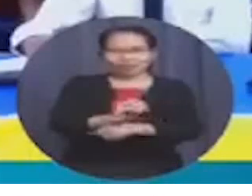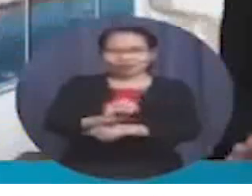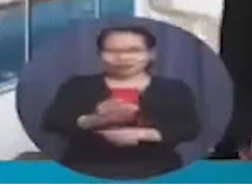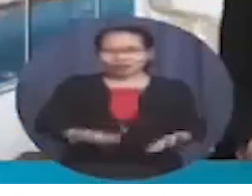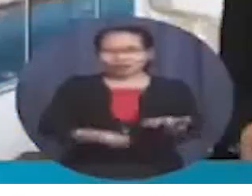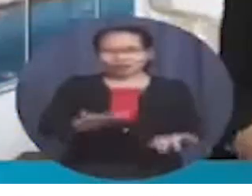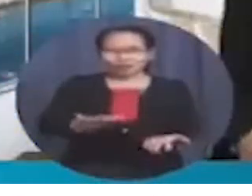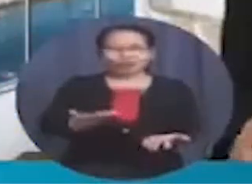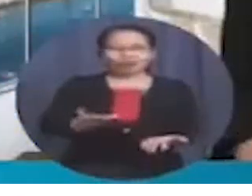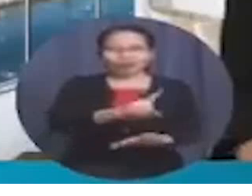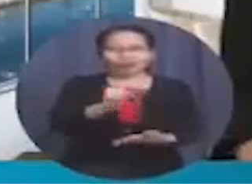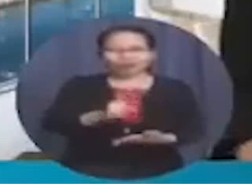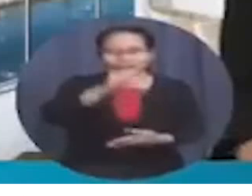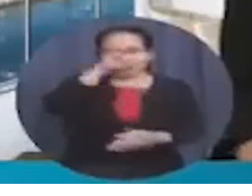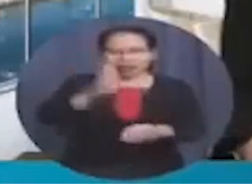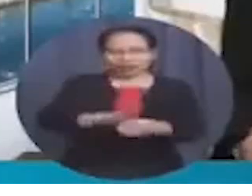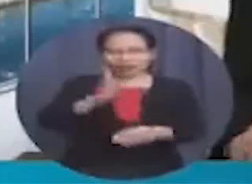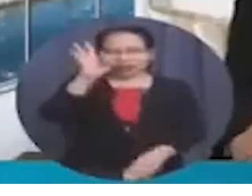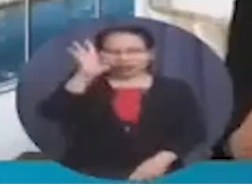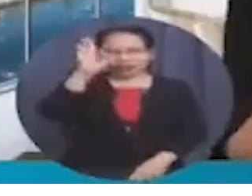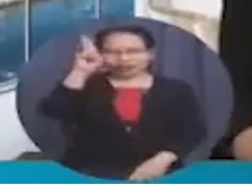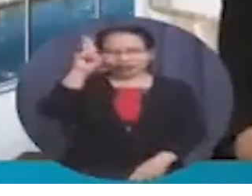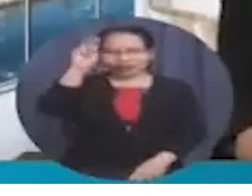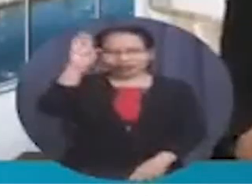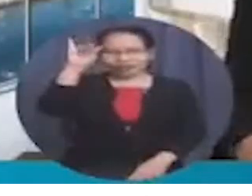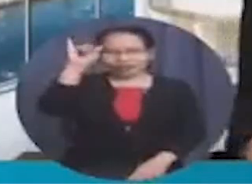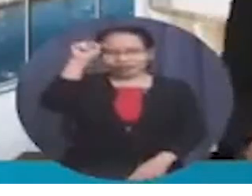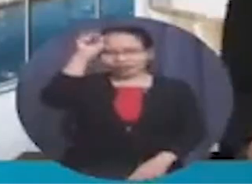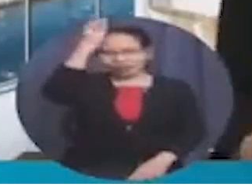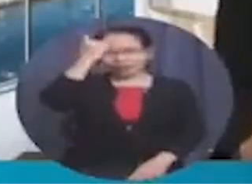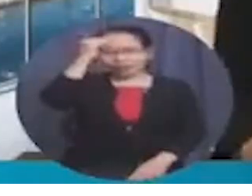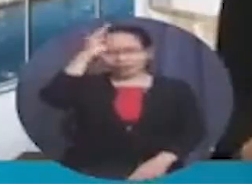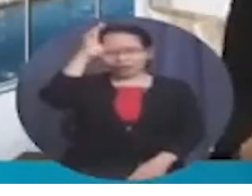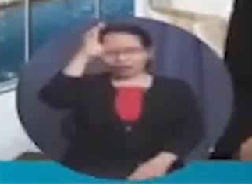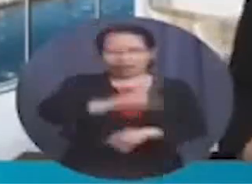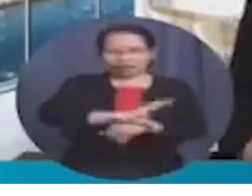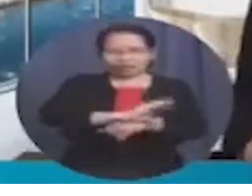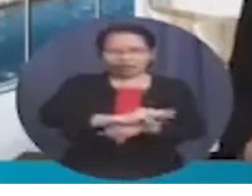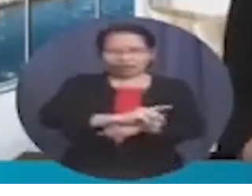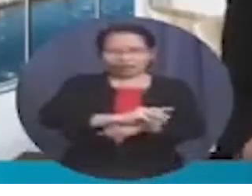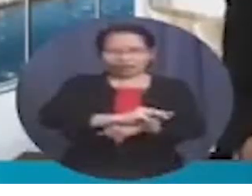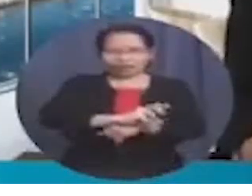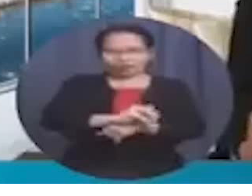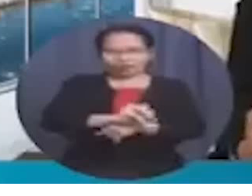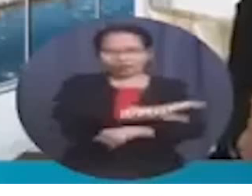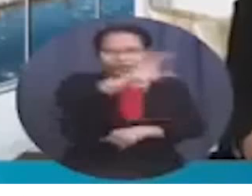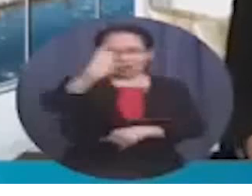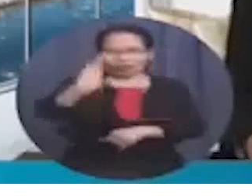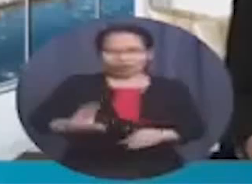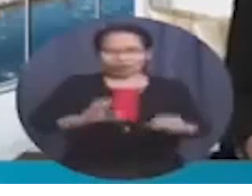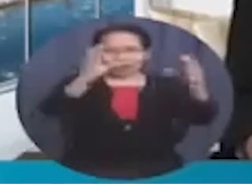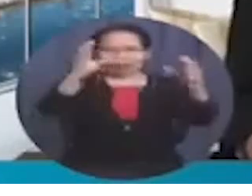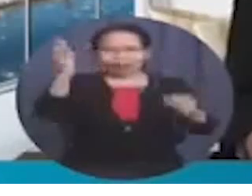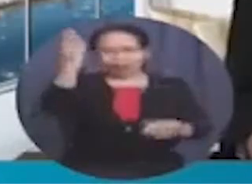siguro ang tanong ng kapatid na Francis, bakit ang mga iglesia ni Kristo raw nagdiriwang ng Pasko? Bakit daw